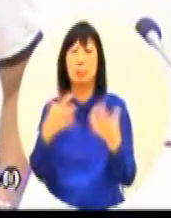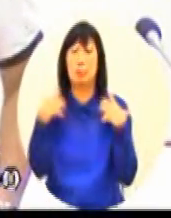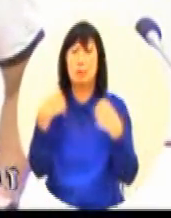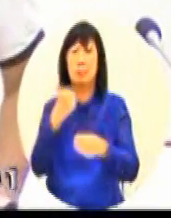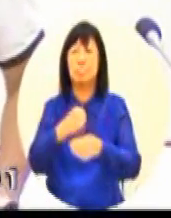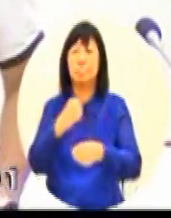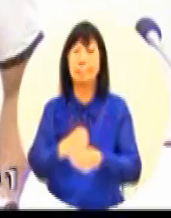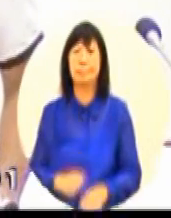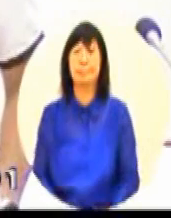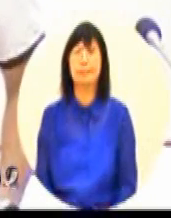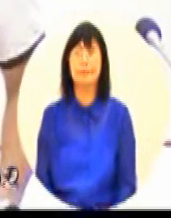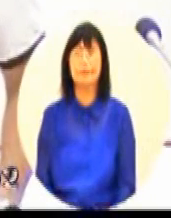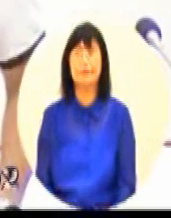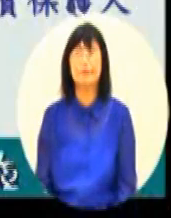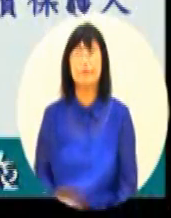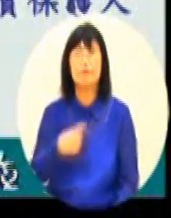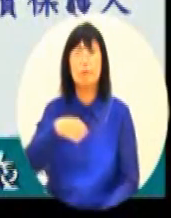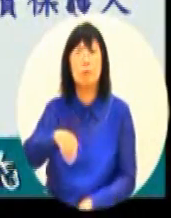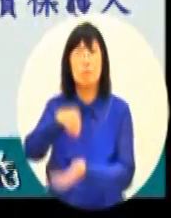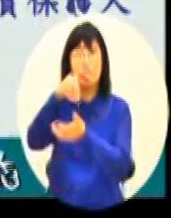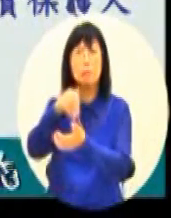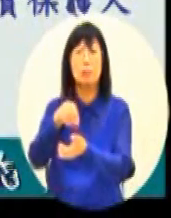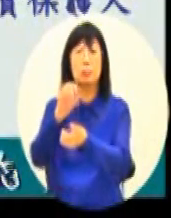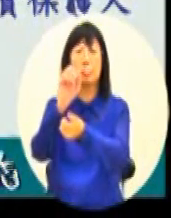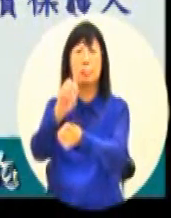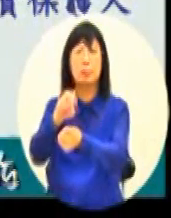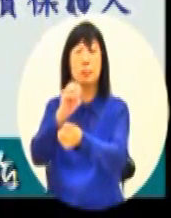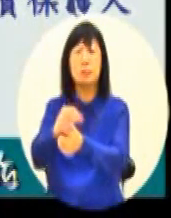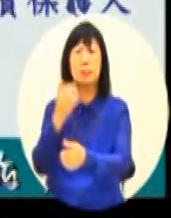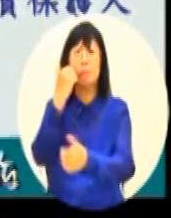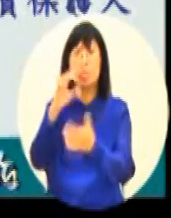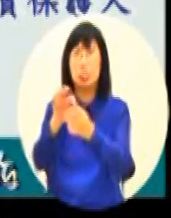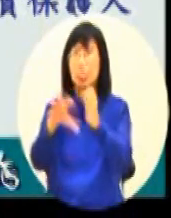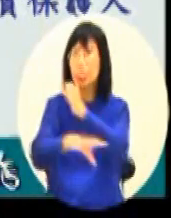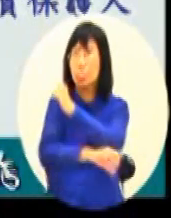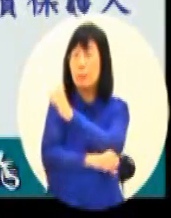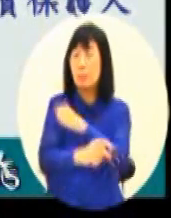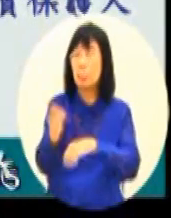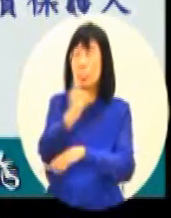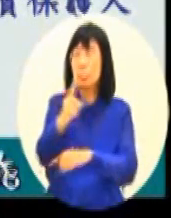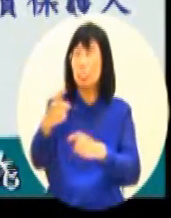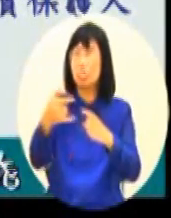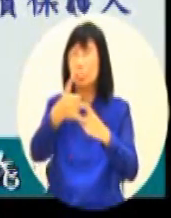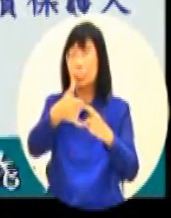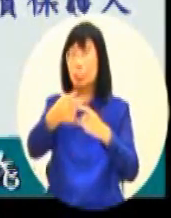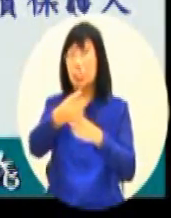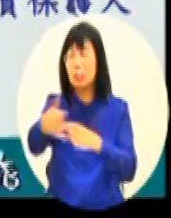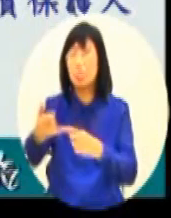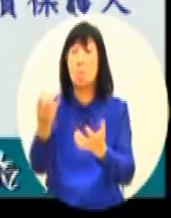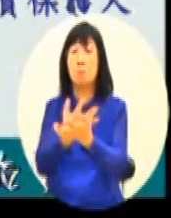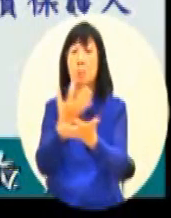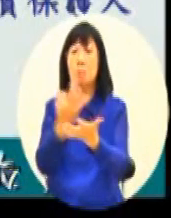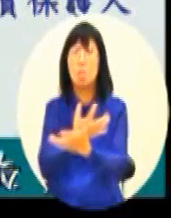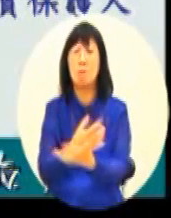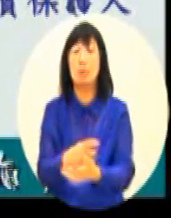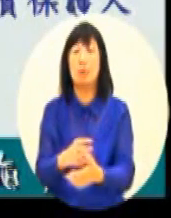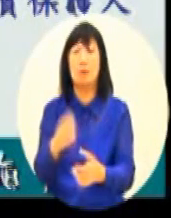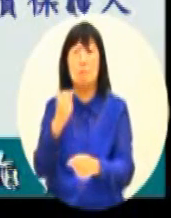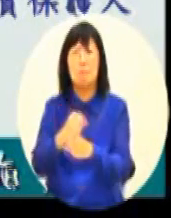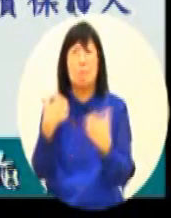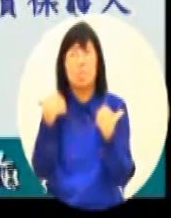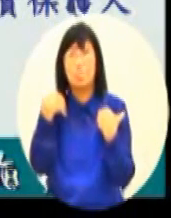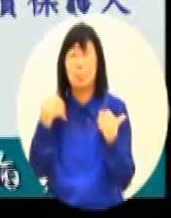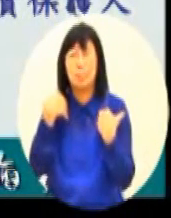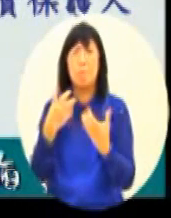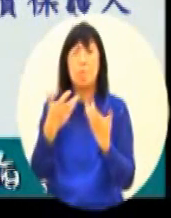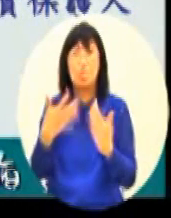来，所以我建议啦，消防基层的消防人数不足啦，且勤务相当繁忙，是否应将猫